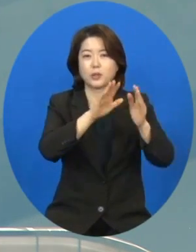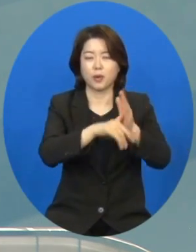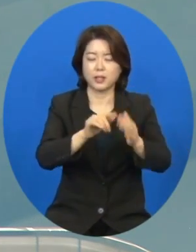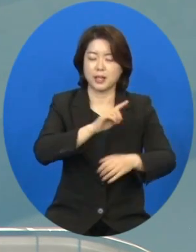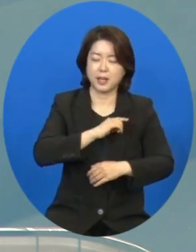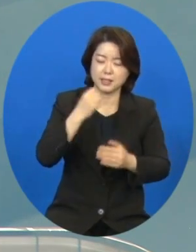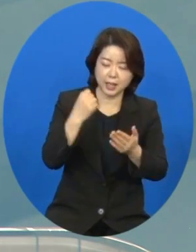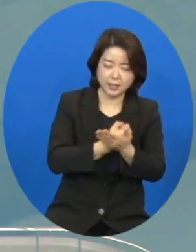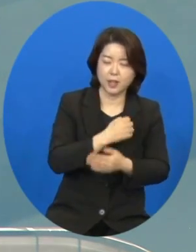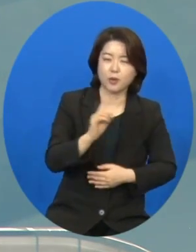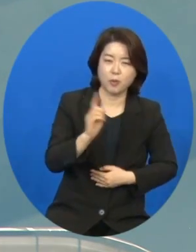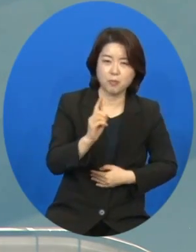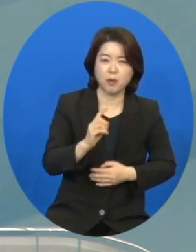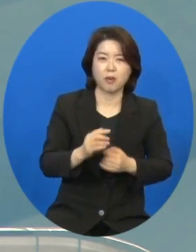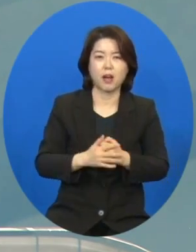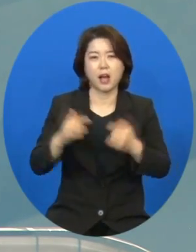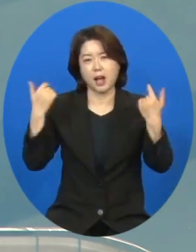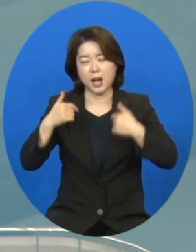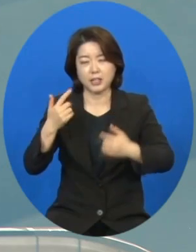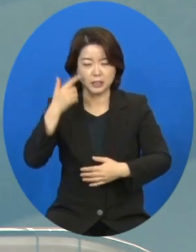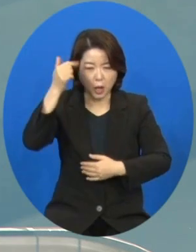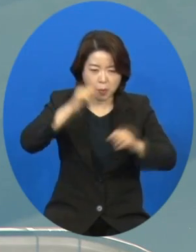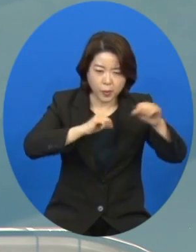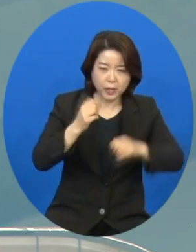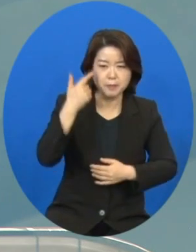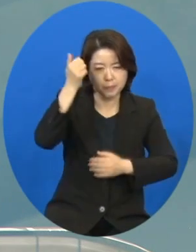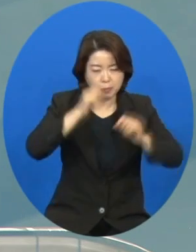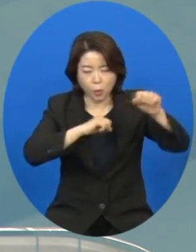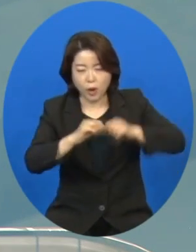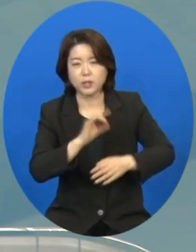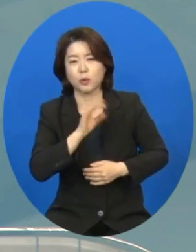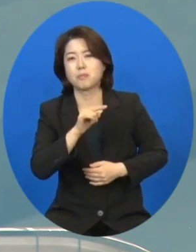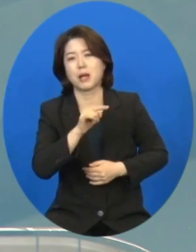안타까웠던 것이 늘 목회만 생각했던 것.